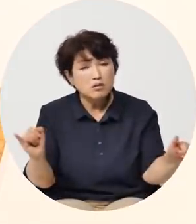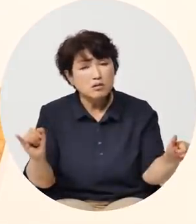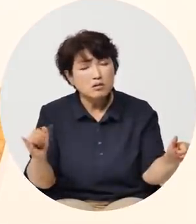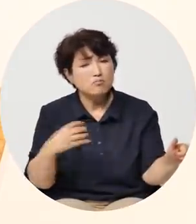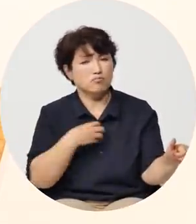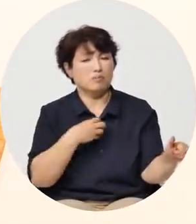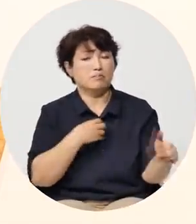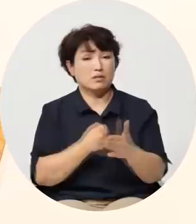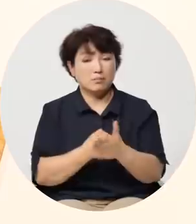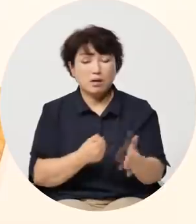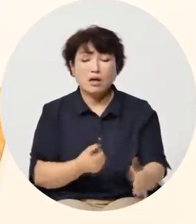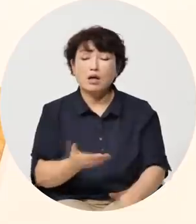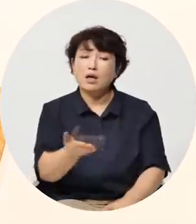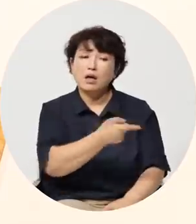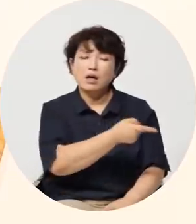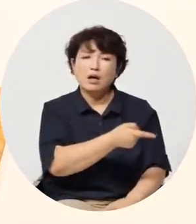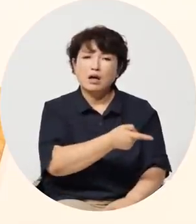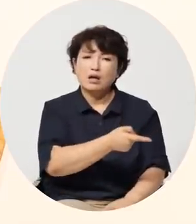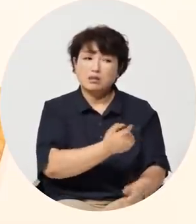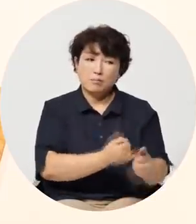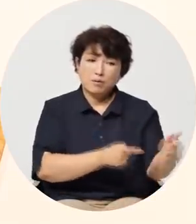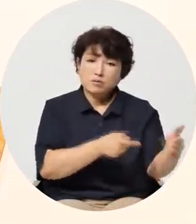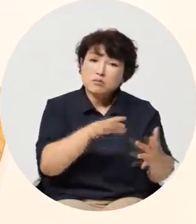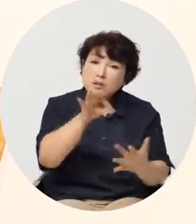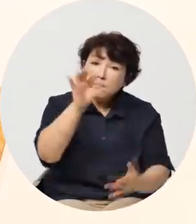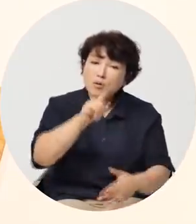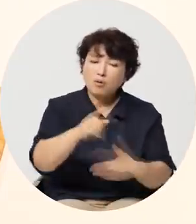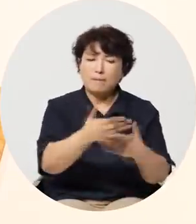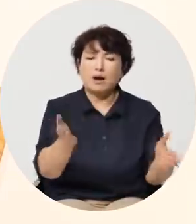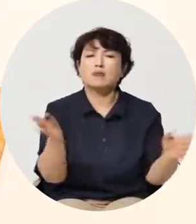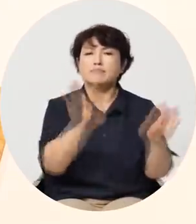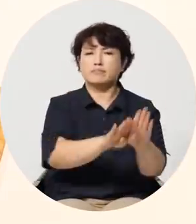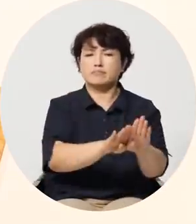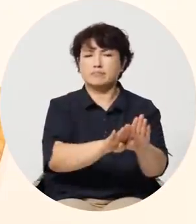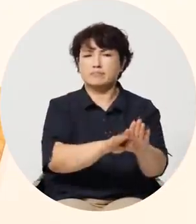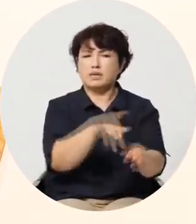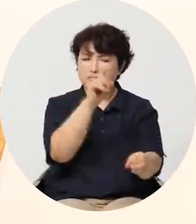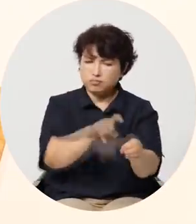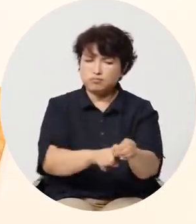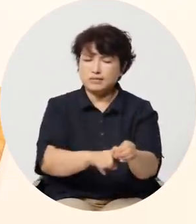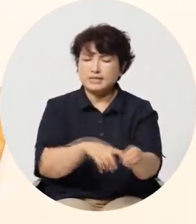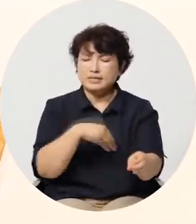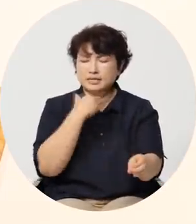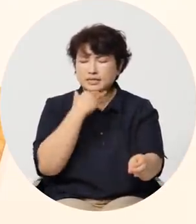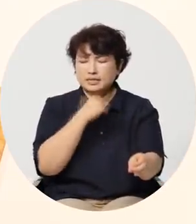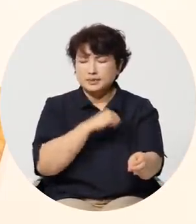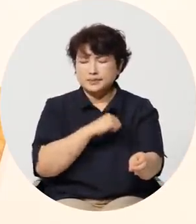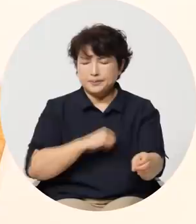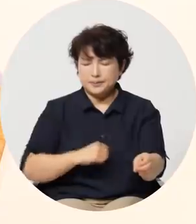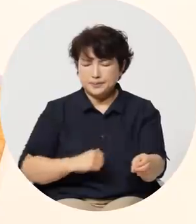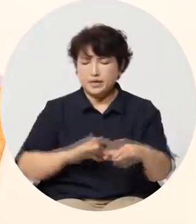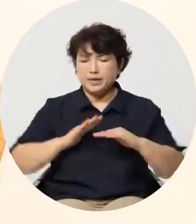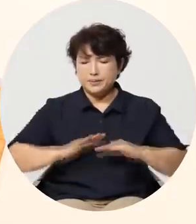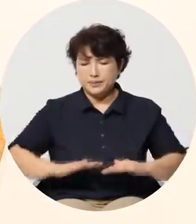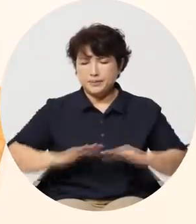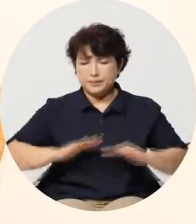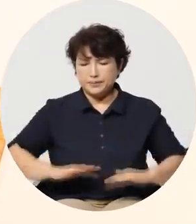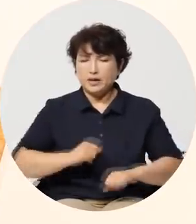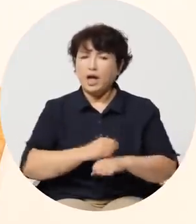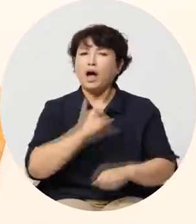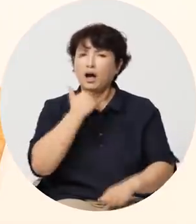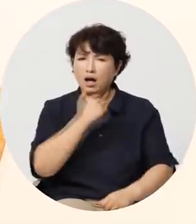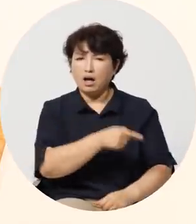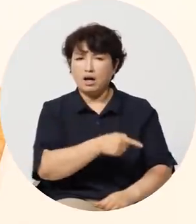있잖아. 네. 그러니까 자기는 어디로 들어간다? 얼른 방에 들어가서 문고를 잠가놓고 좀 기다리는 수밖에, 가라앉을